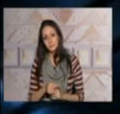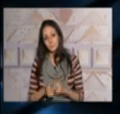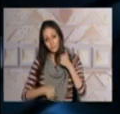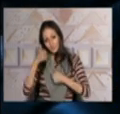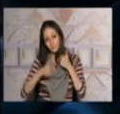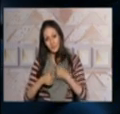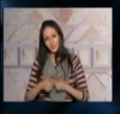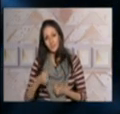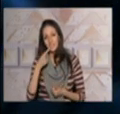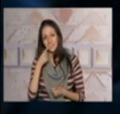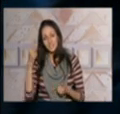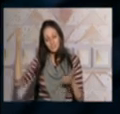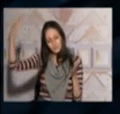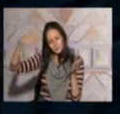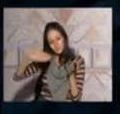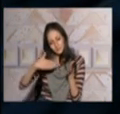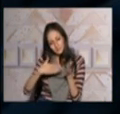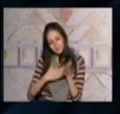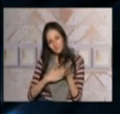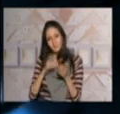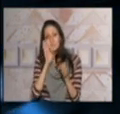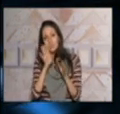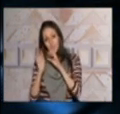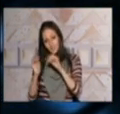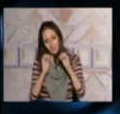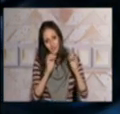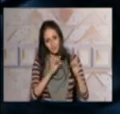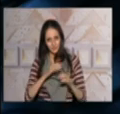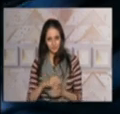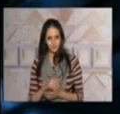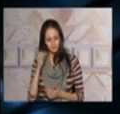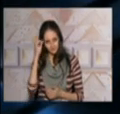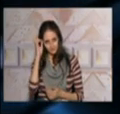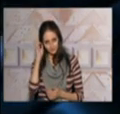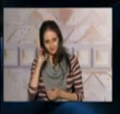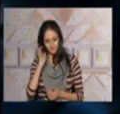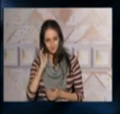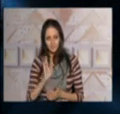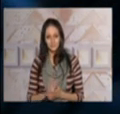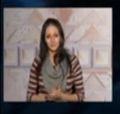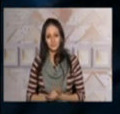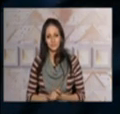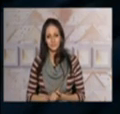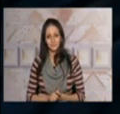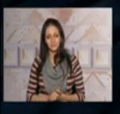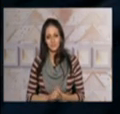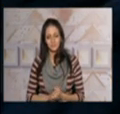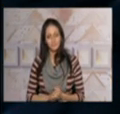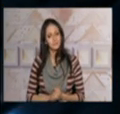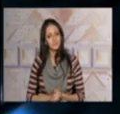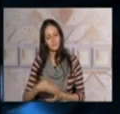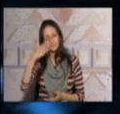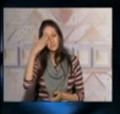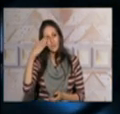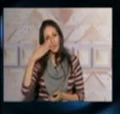الفصل الدراسي الاول دول ملتزمين بيه طبقا للقرار الوزاري. طيب يعني حضرتك